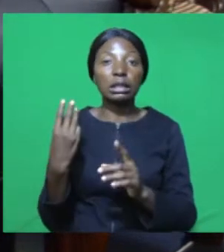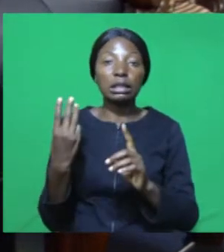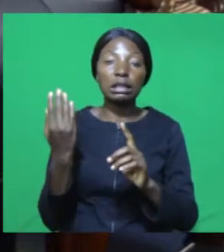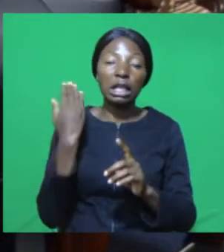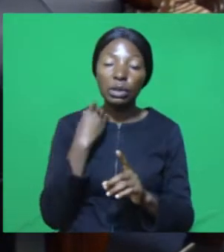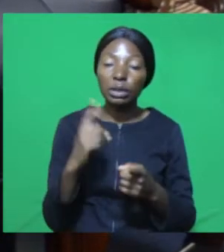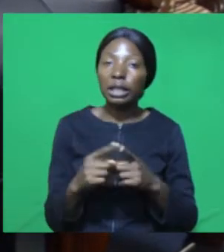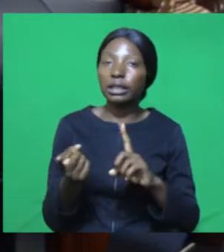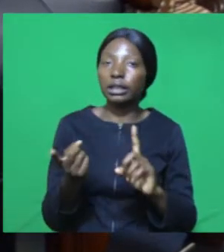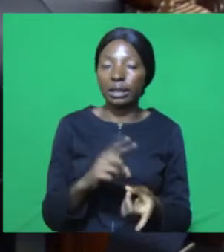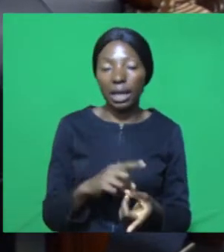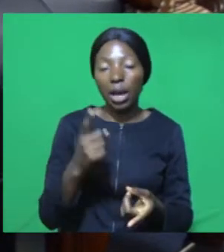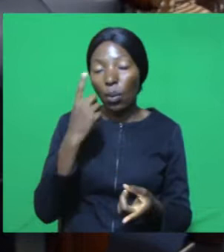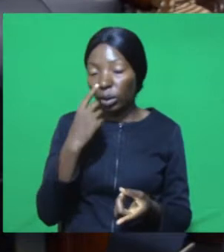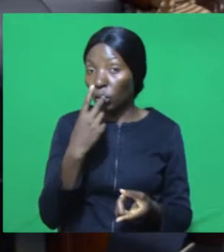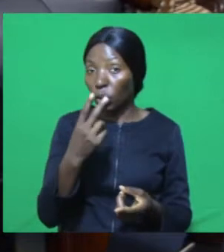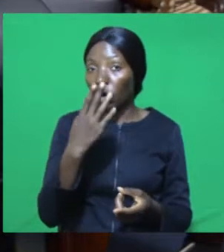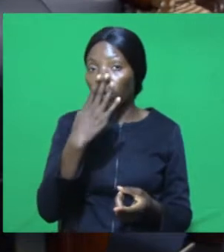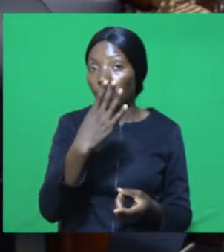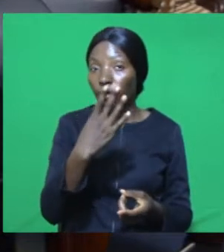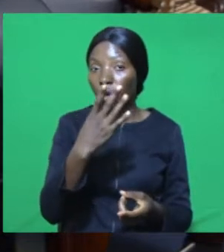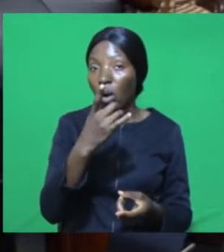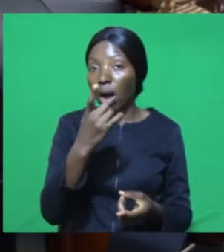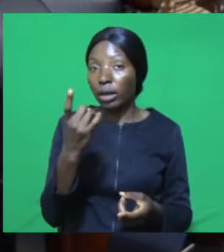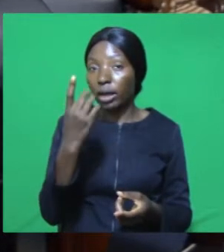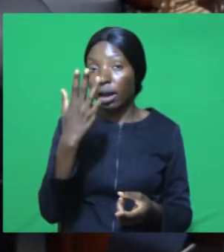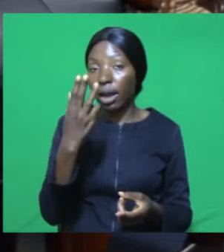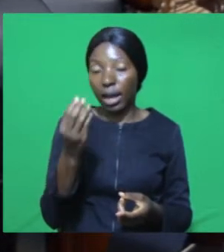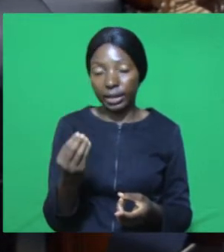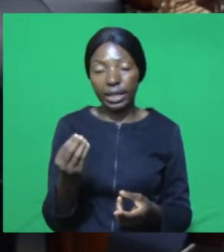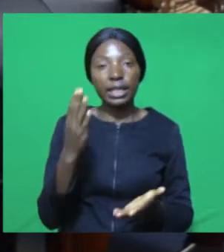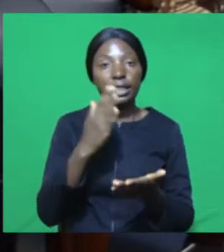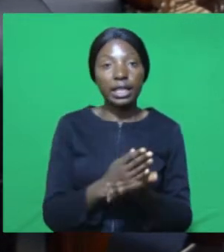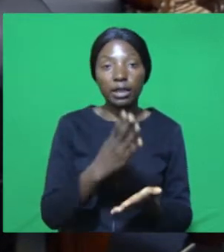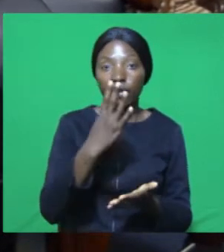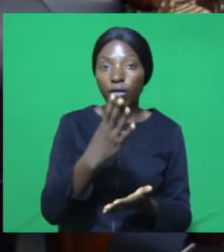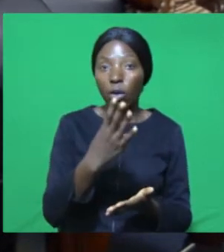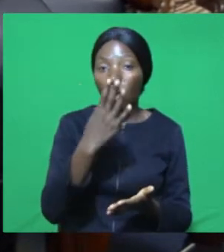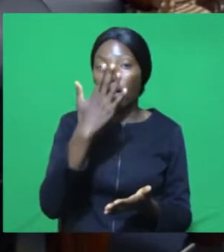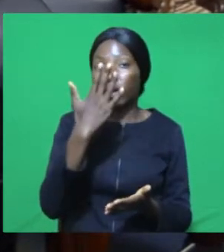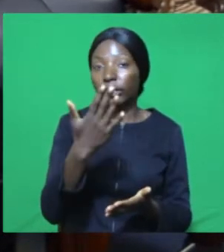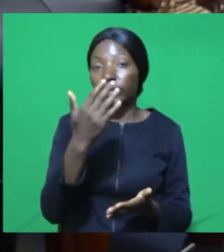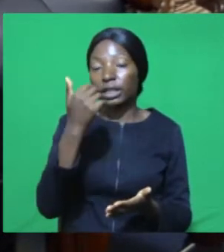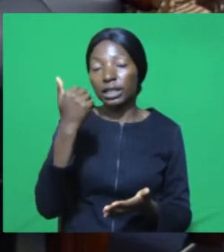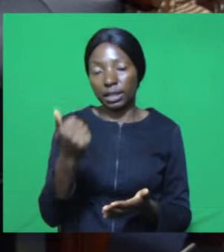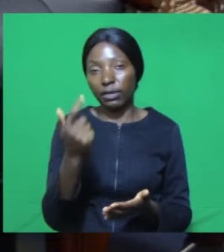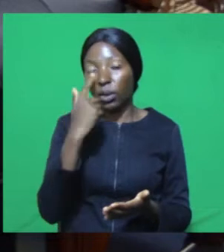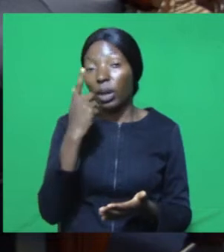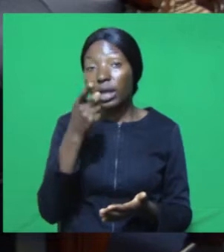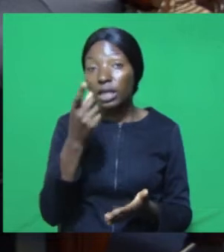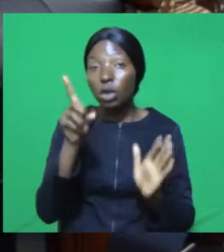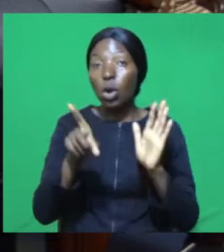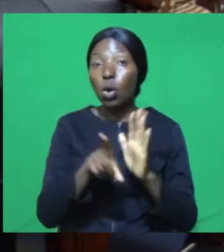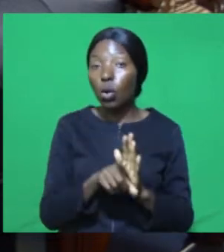muna mukatarisa 490 mukabva mugore ra 457 rakatema chirevo